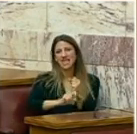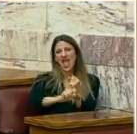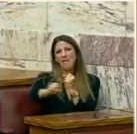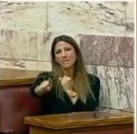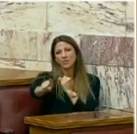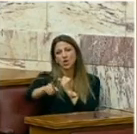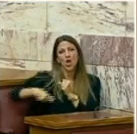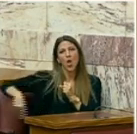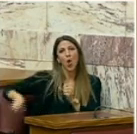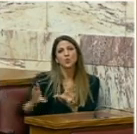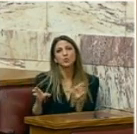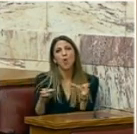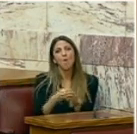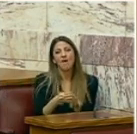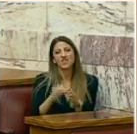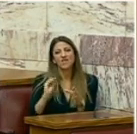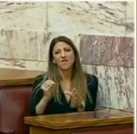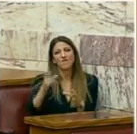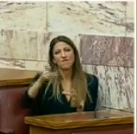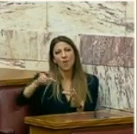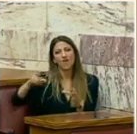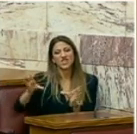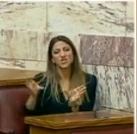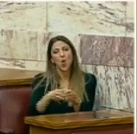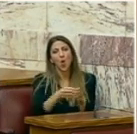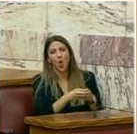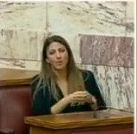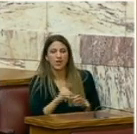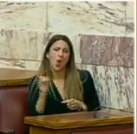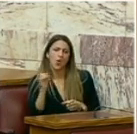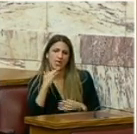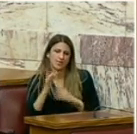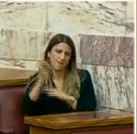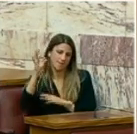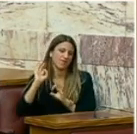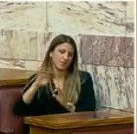κοινοβουλευτικές ομάδες όλων των κομμάτων, πλην της Χρυσής Αυγής εννοείται,